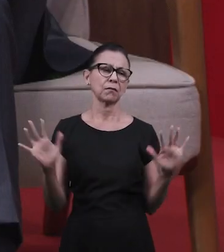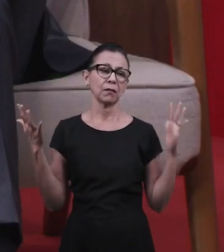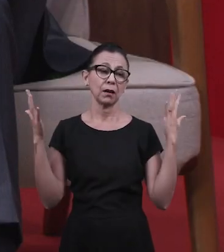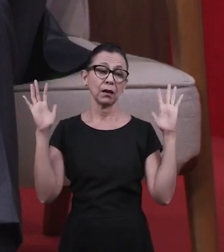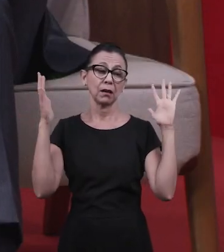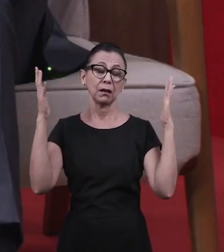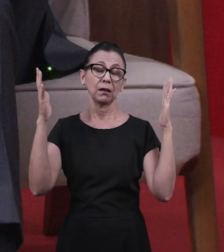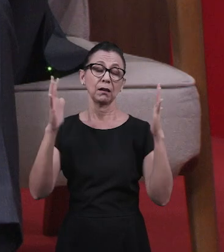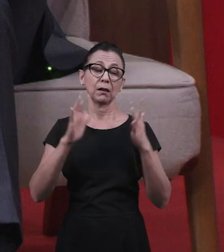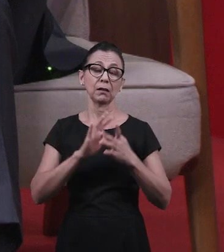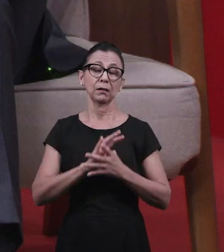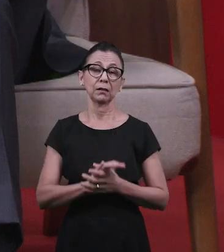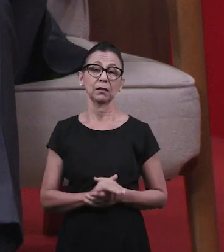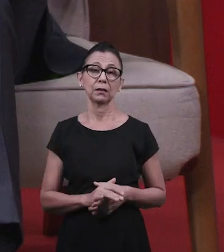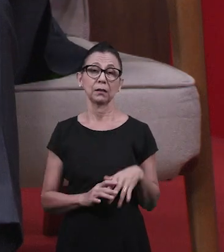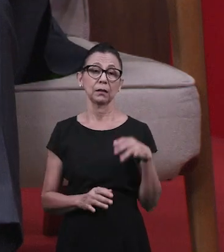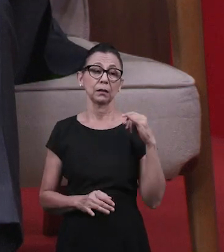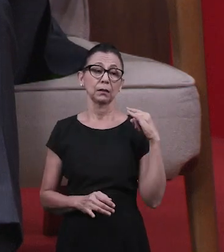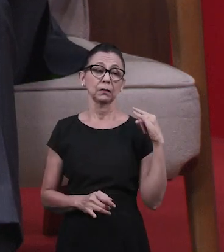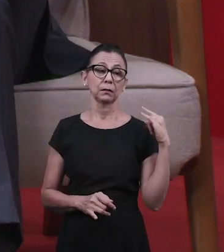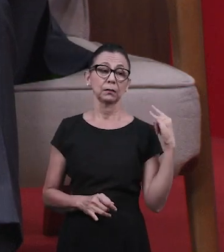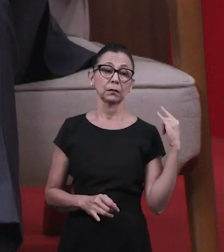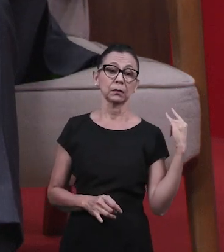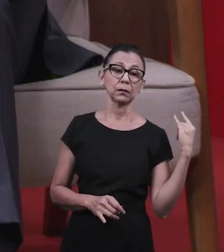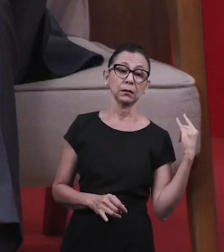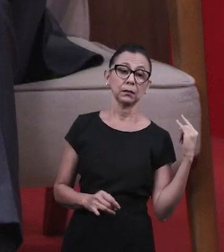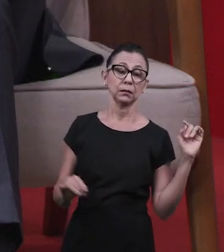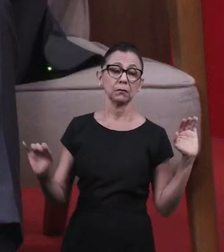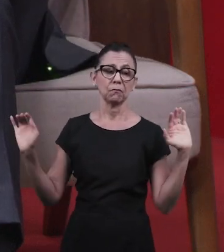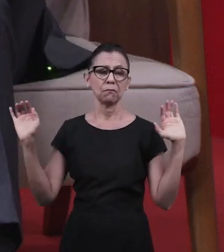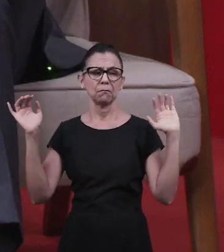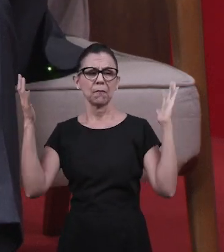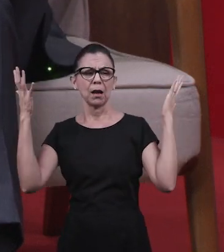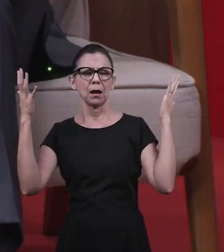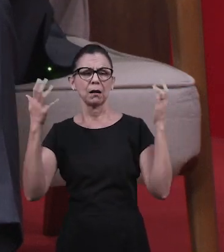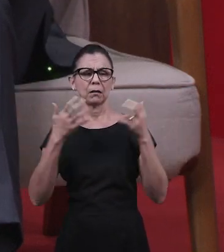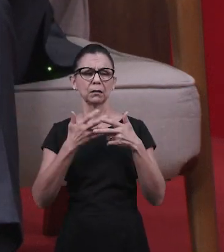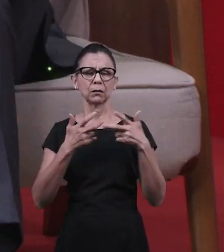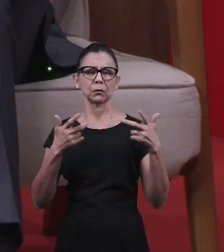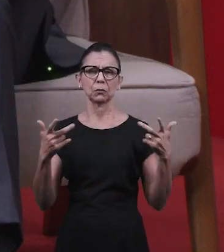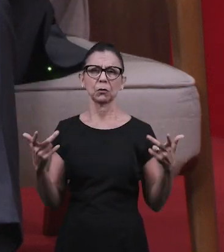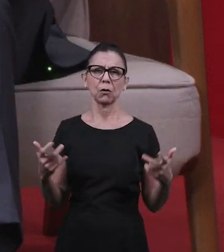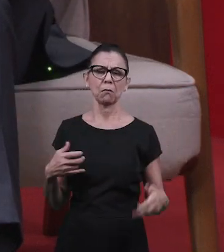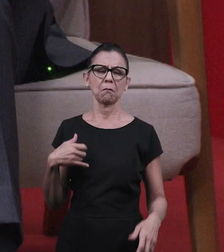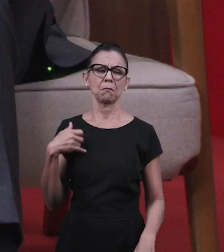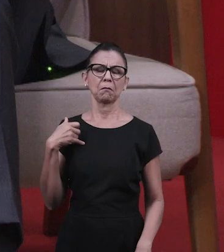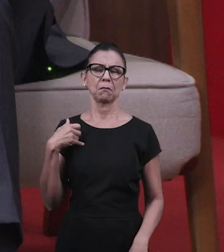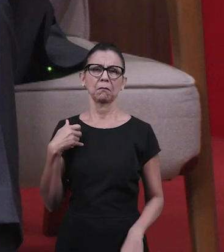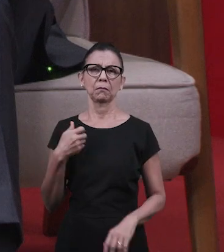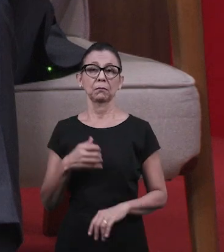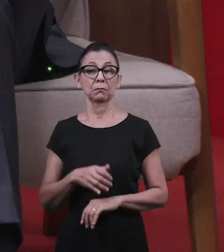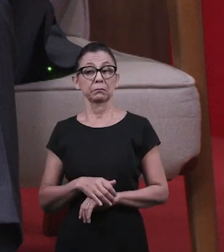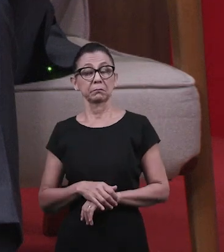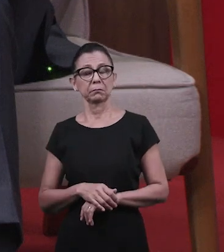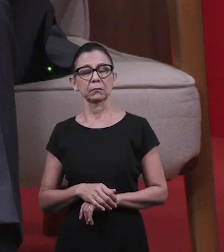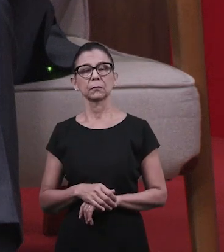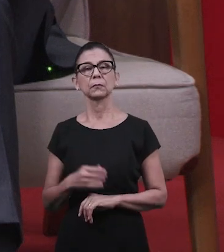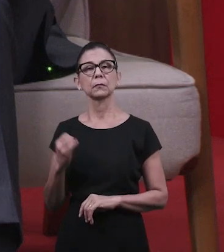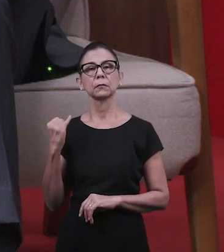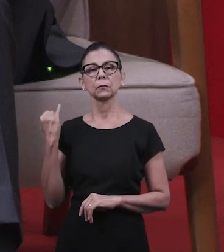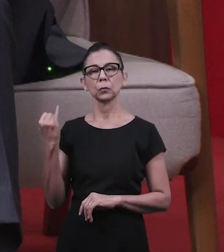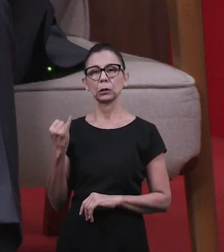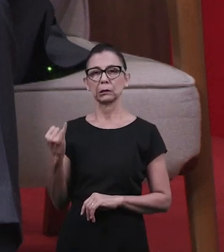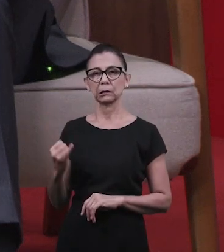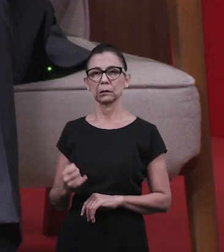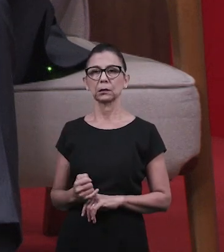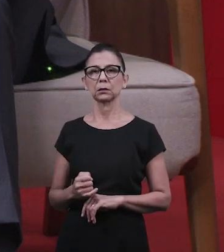ressources, mais sans la bénédiction. Ce qui est important dans l'évangile, c'est les 3 mesures de farine